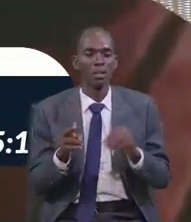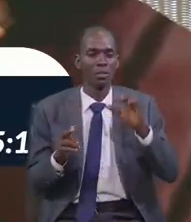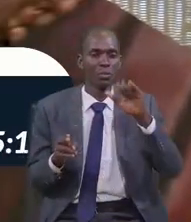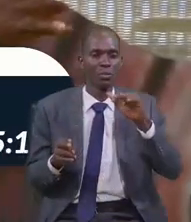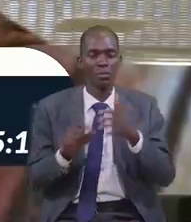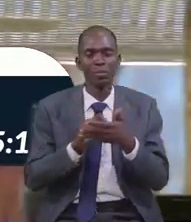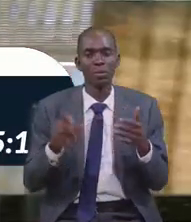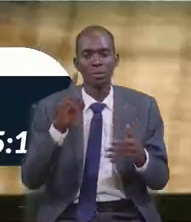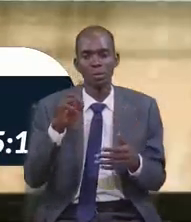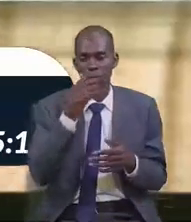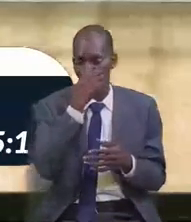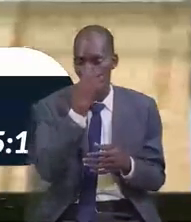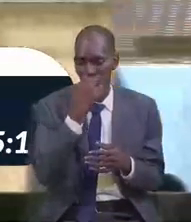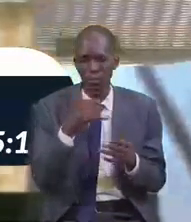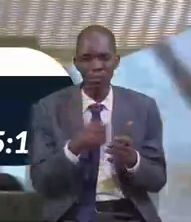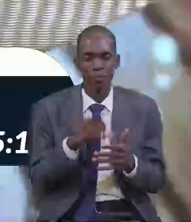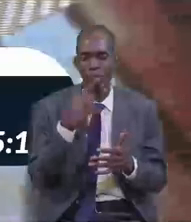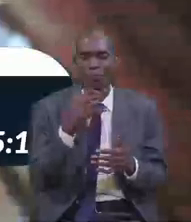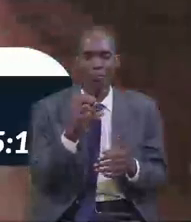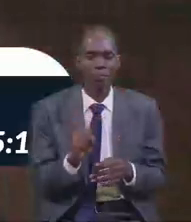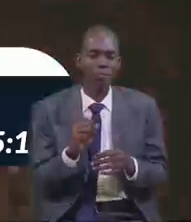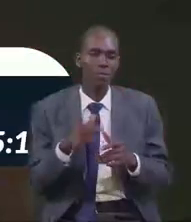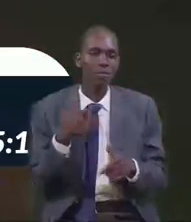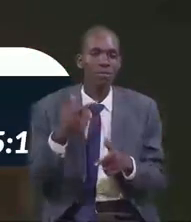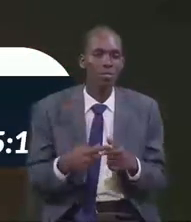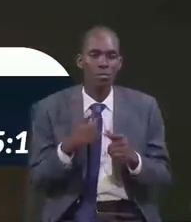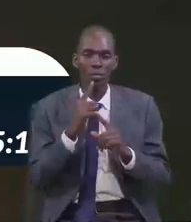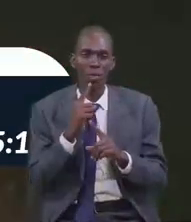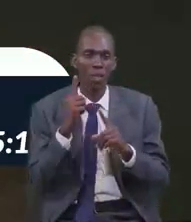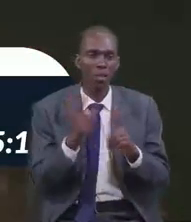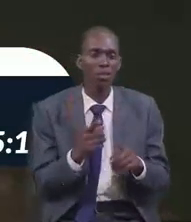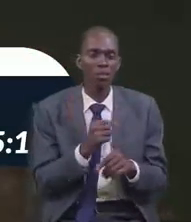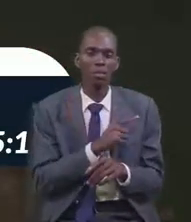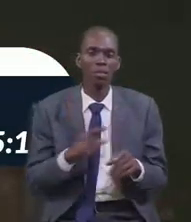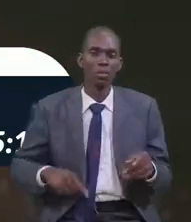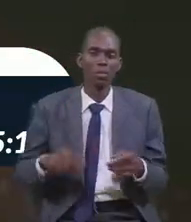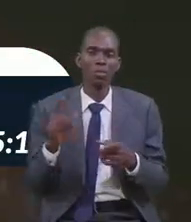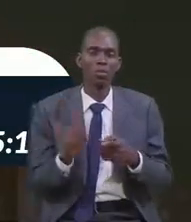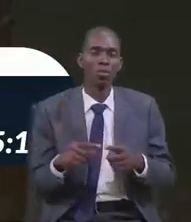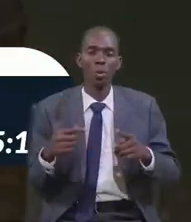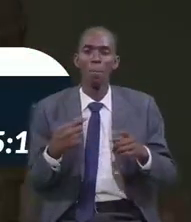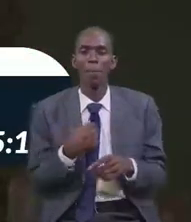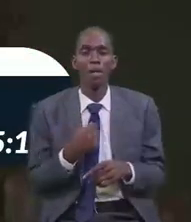Jérémie 15 verset 1. L'Éternel me dit, quand Moïse et Samuel